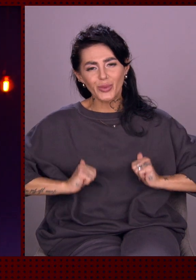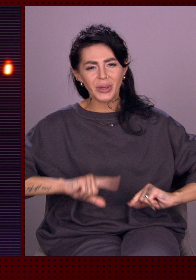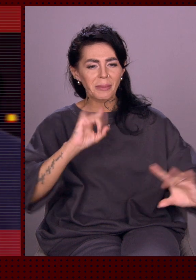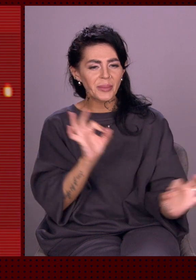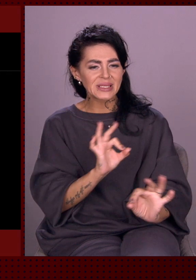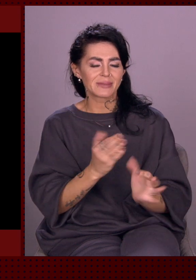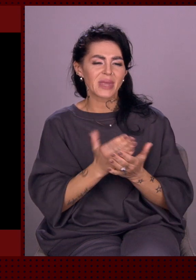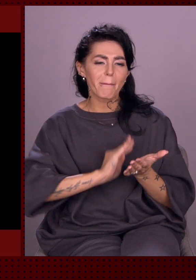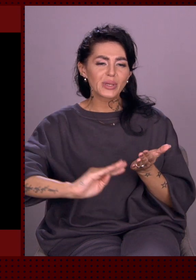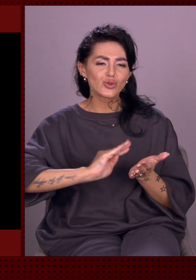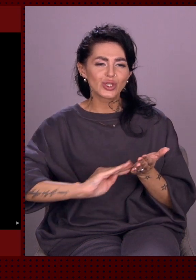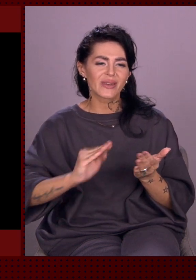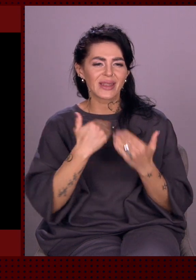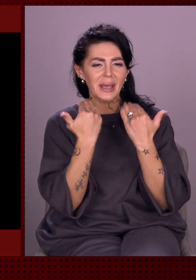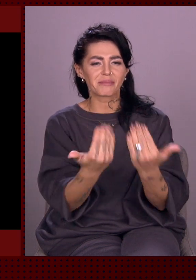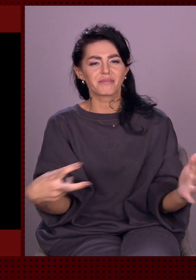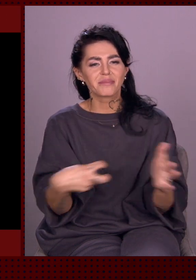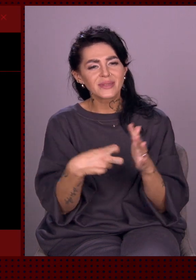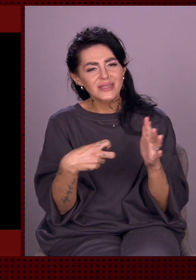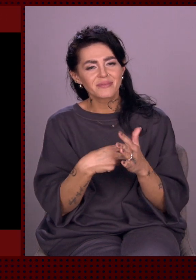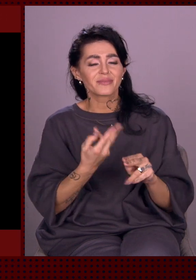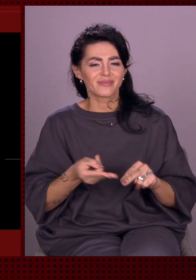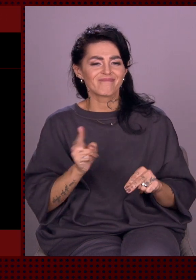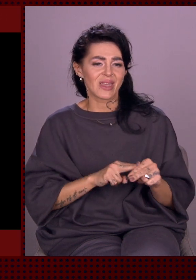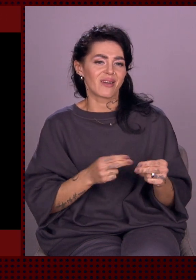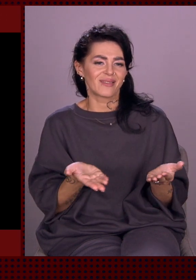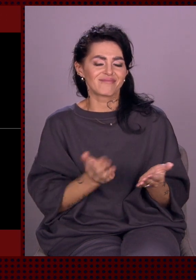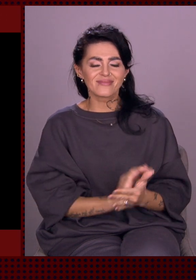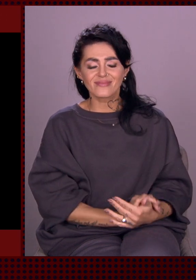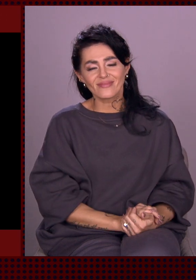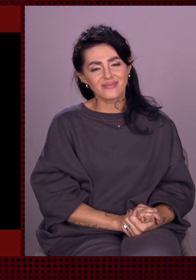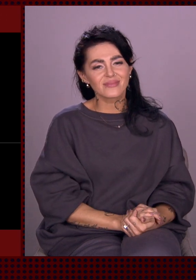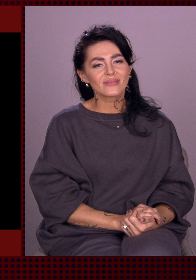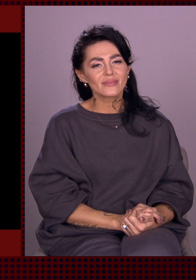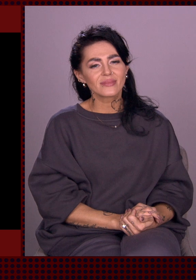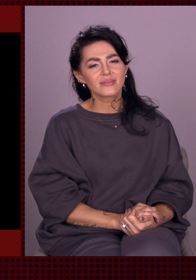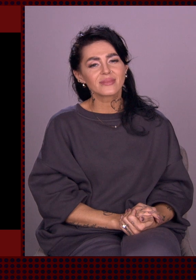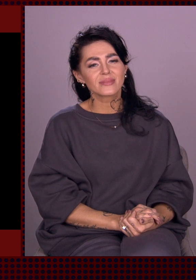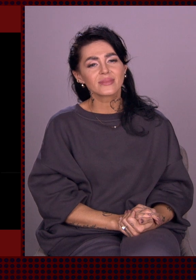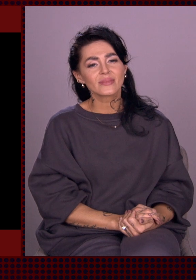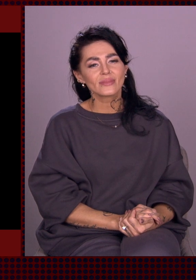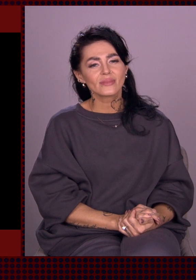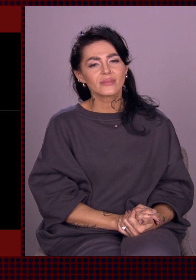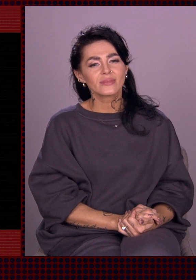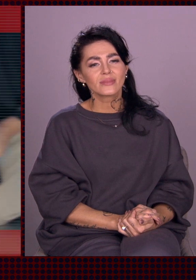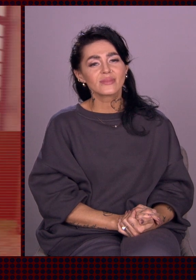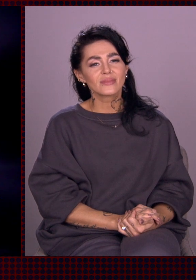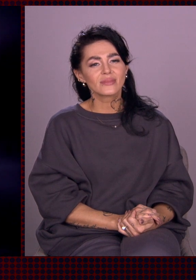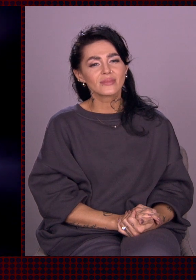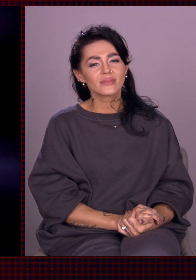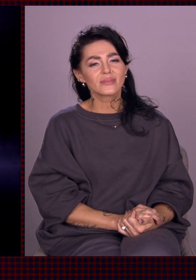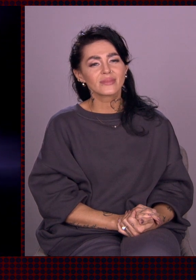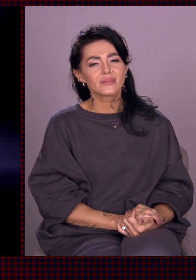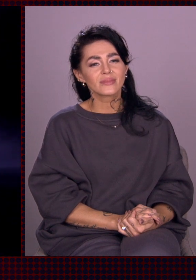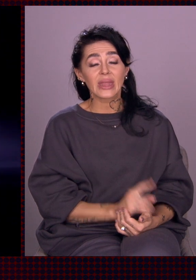листа». Ой, моя мила, дівчинко гарна, скільки любила, скільки з них марно.